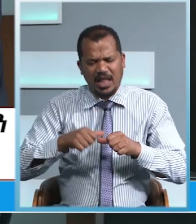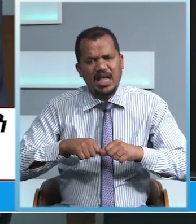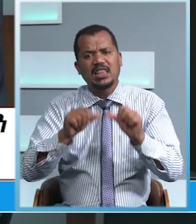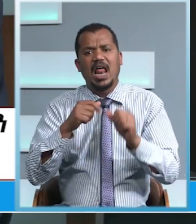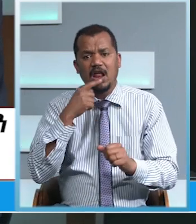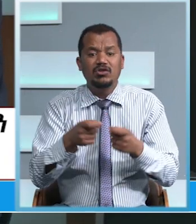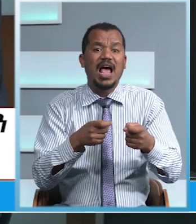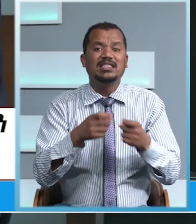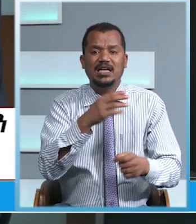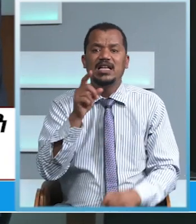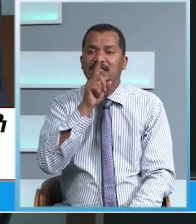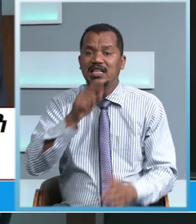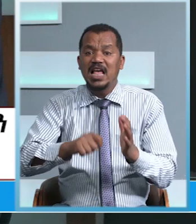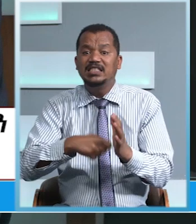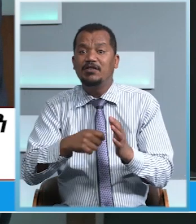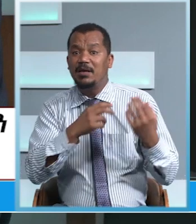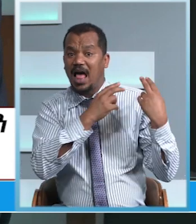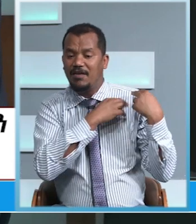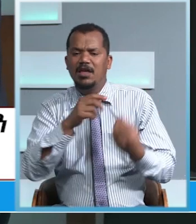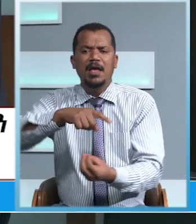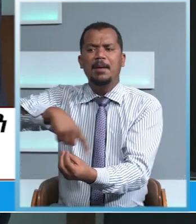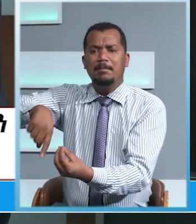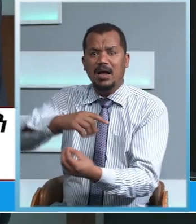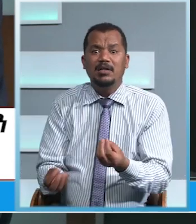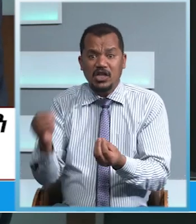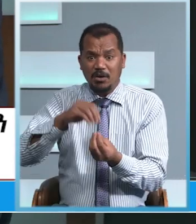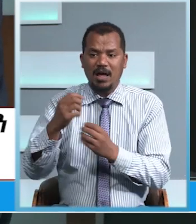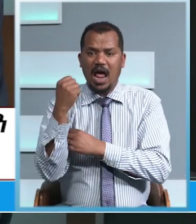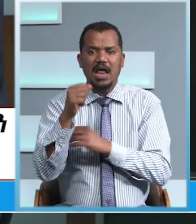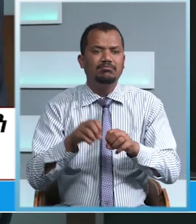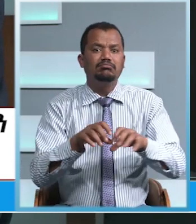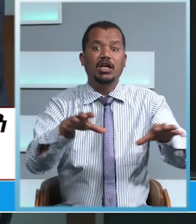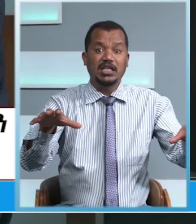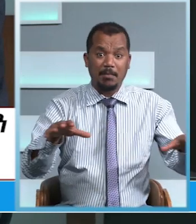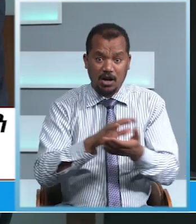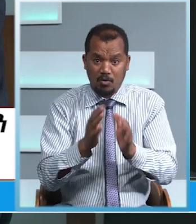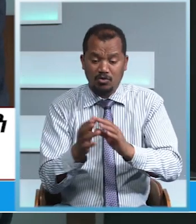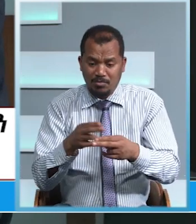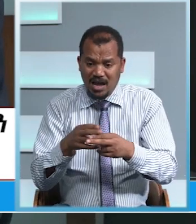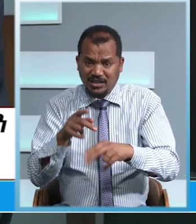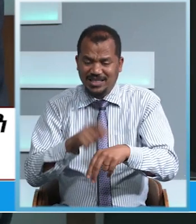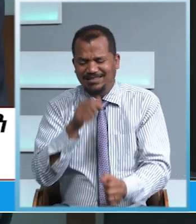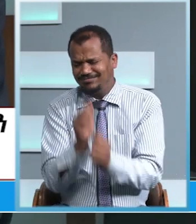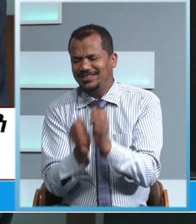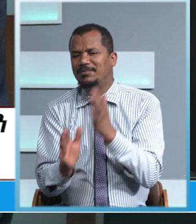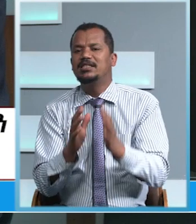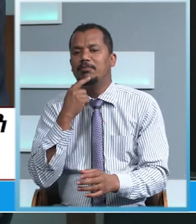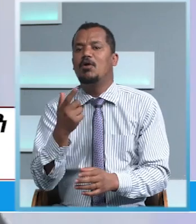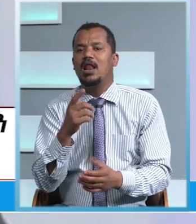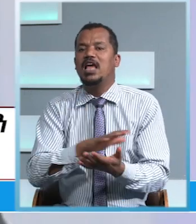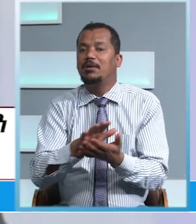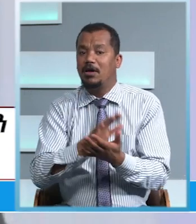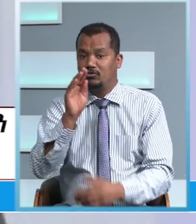እርምጃ ይቀጥላል ያሉት የአስተዳደርና ጸጥታ ጽፈት ቤት ኃላፊው በአካባቢ ተጨማሪ ኃይል የተሰማራ በመሆኑ በአጭር ጊዜ ውስጥ